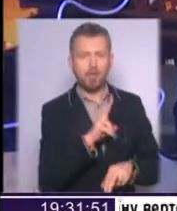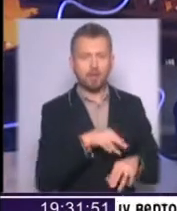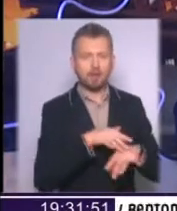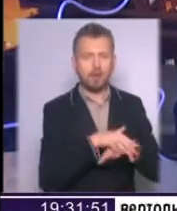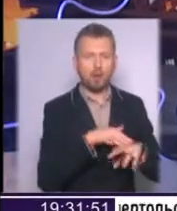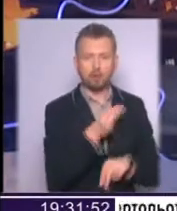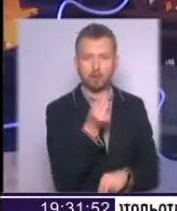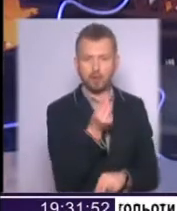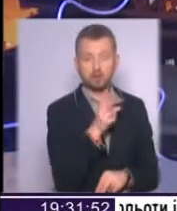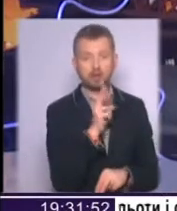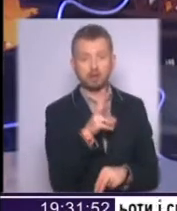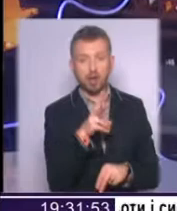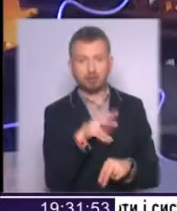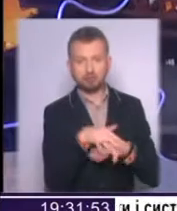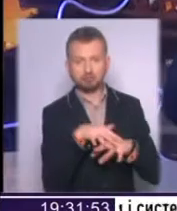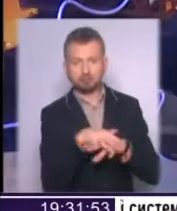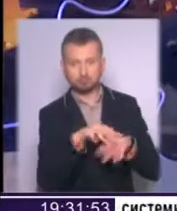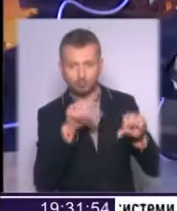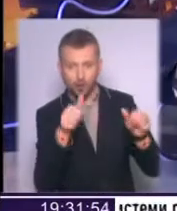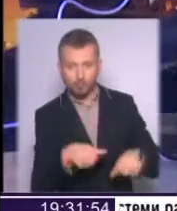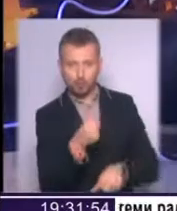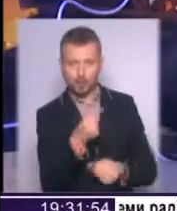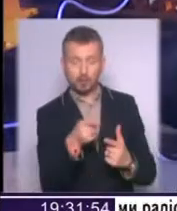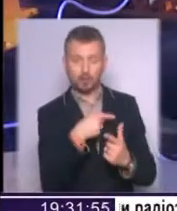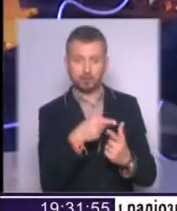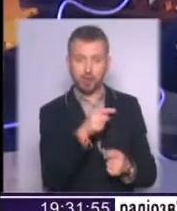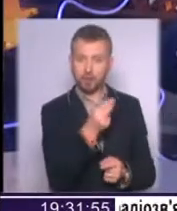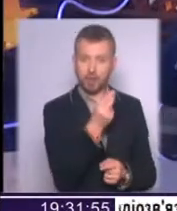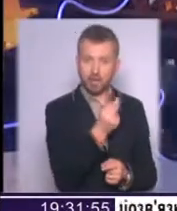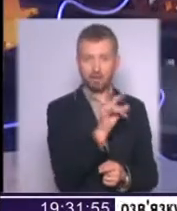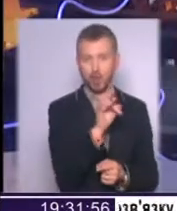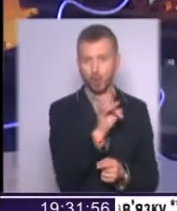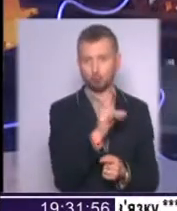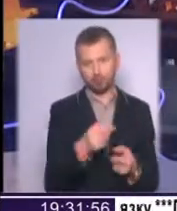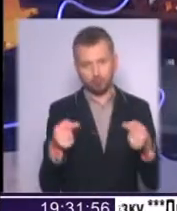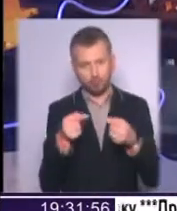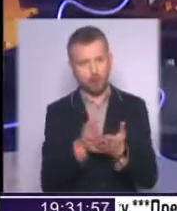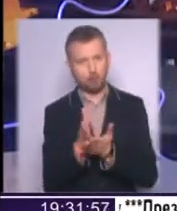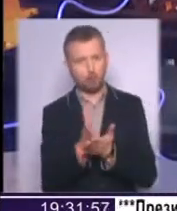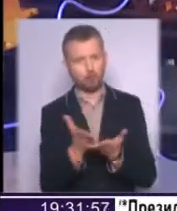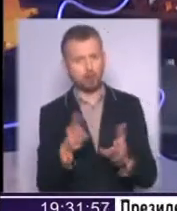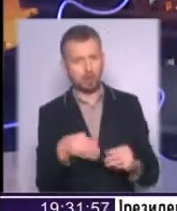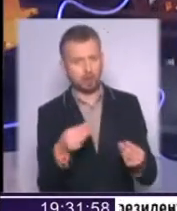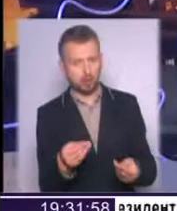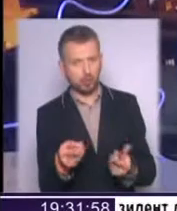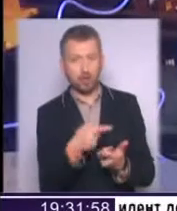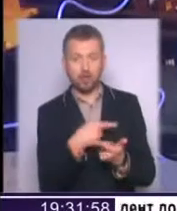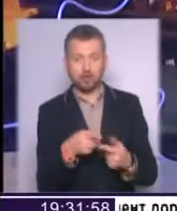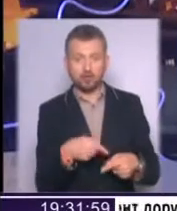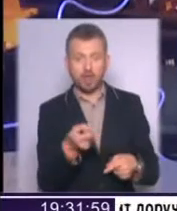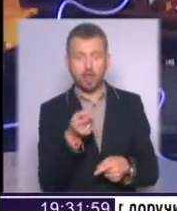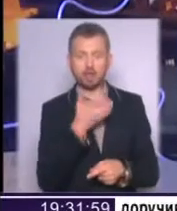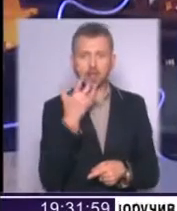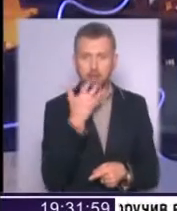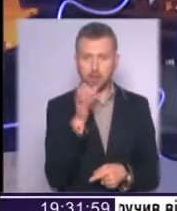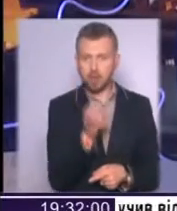тарифи? Як формуються тарифи? Чи відповідають тарифи, розмір тарифів тим послугам, по суті, які вам надаються? Чи така, чи теплі